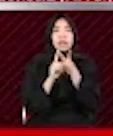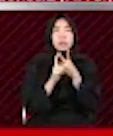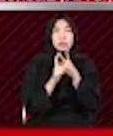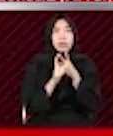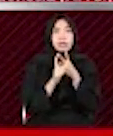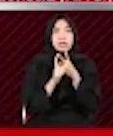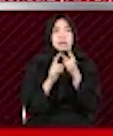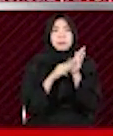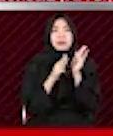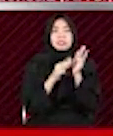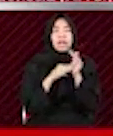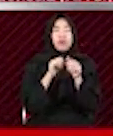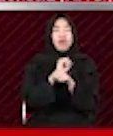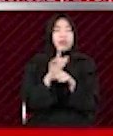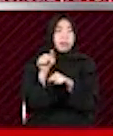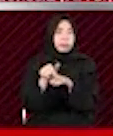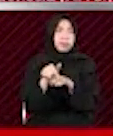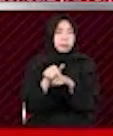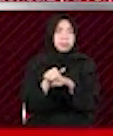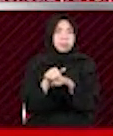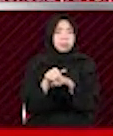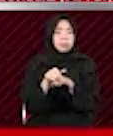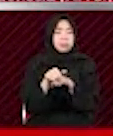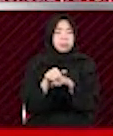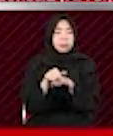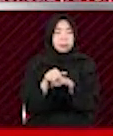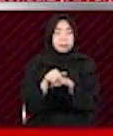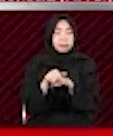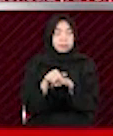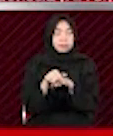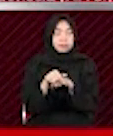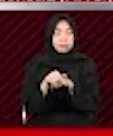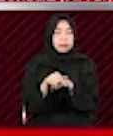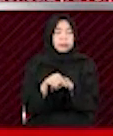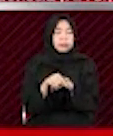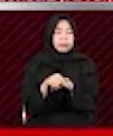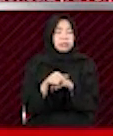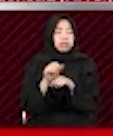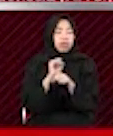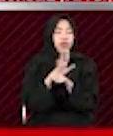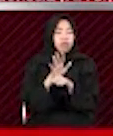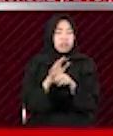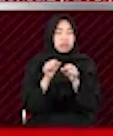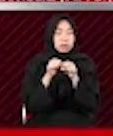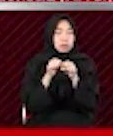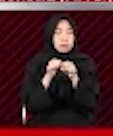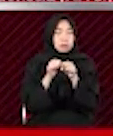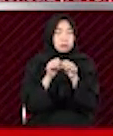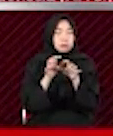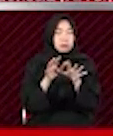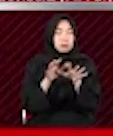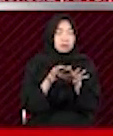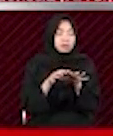dari COVID-19-nya sendiri. Jadi, begitu tinggi awareness masyarakat terhadap COVID-19, maka semakin mereka